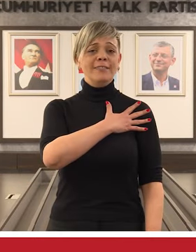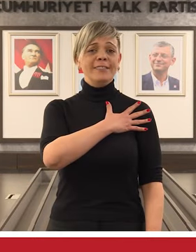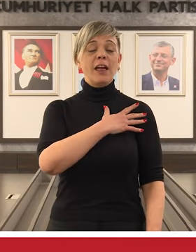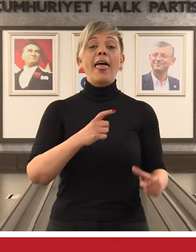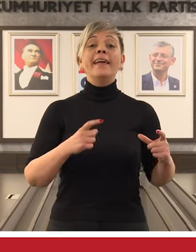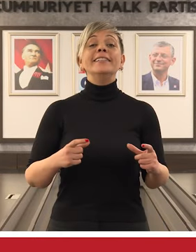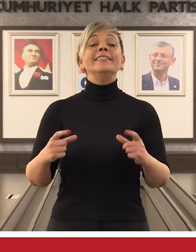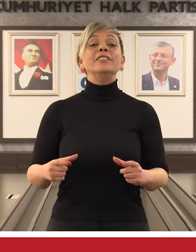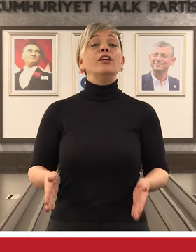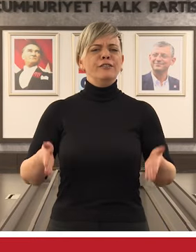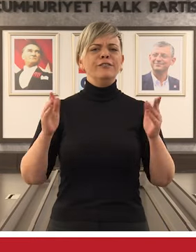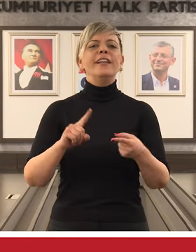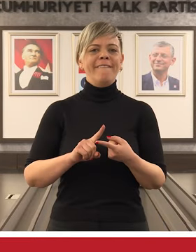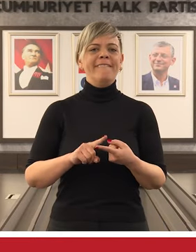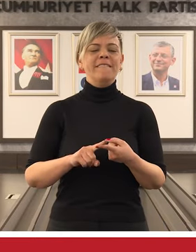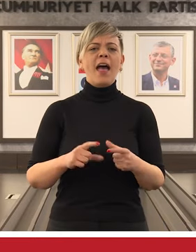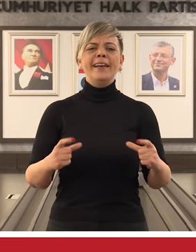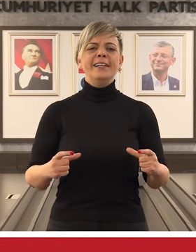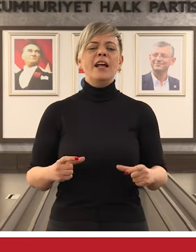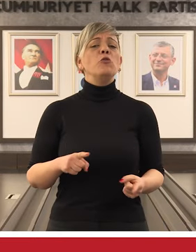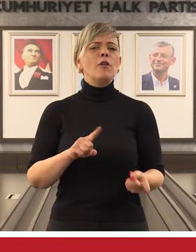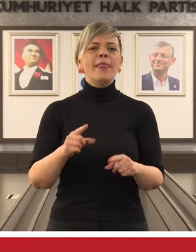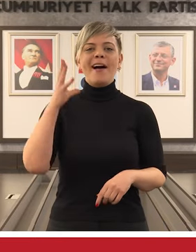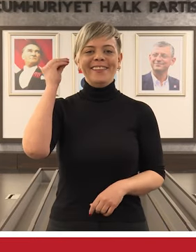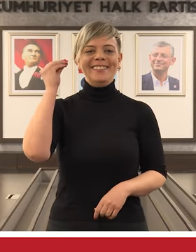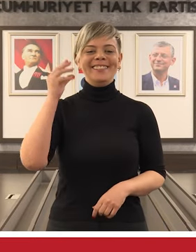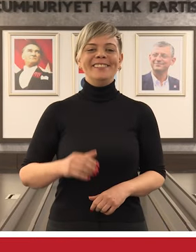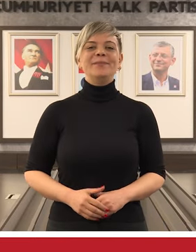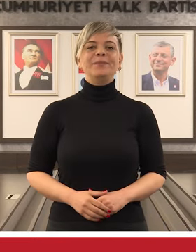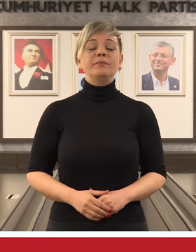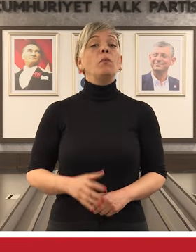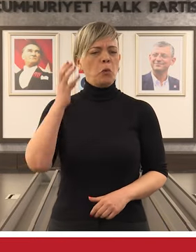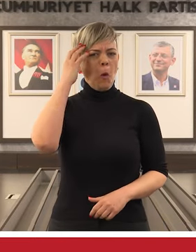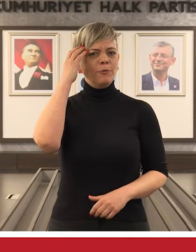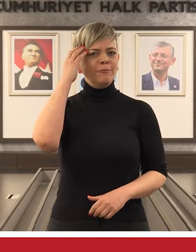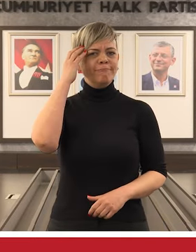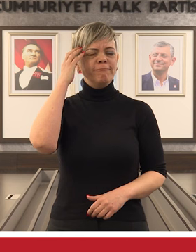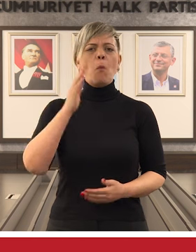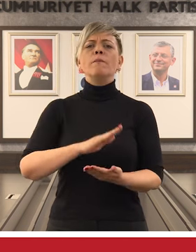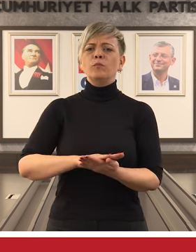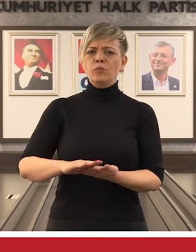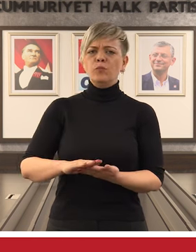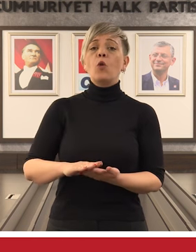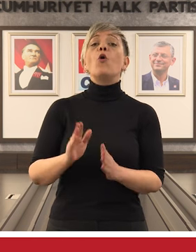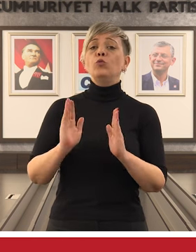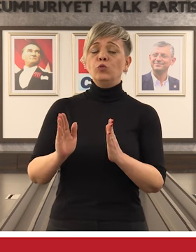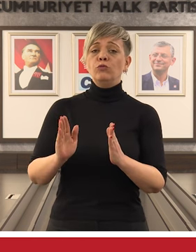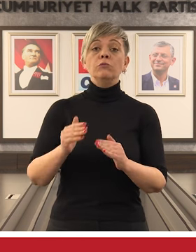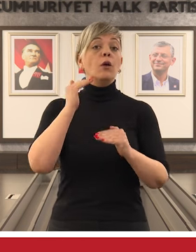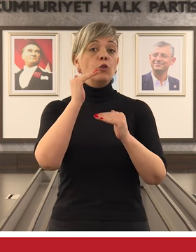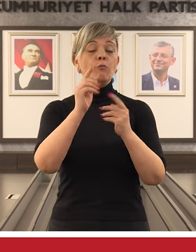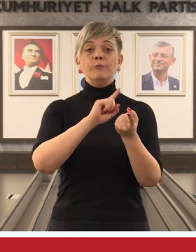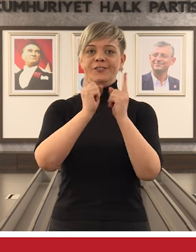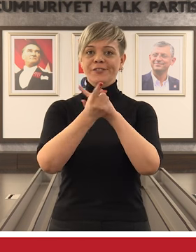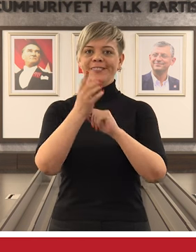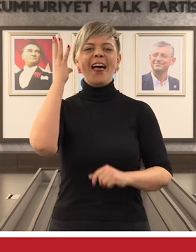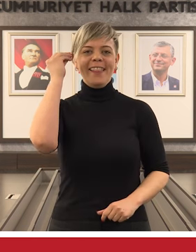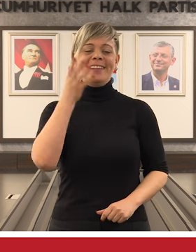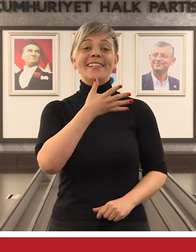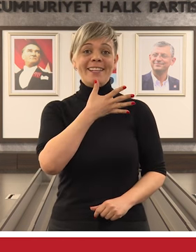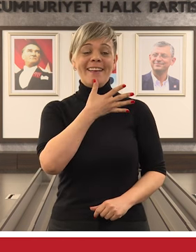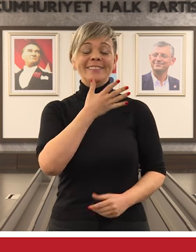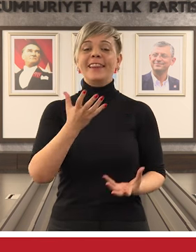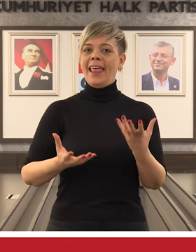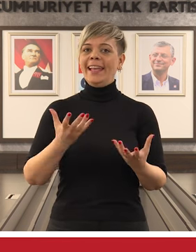Cumhuriyet Halk Partisi şehircilik ve yerel yönetim anlayışı. Köklü, ayakları yere basan, toplumun